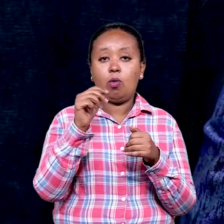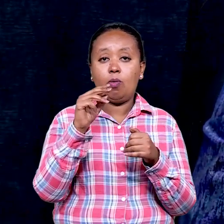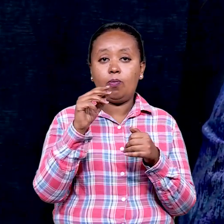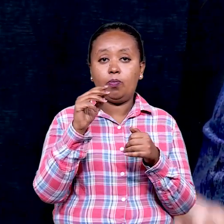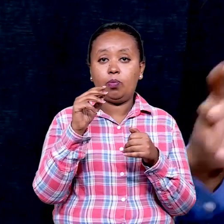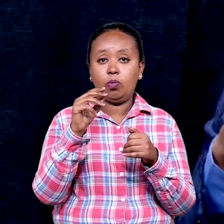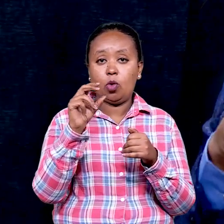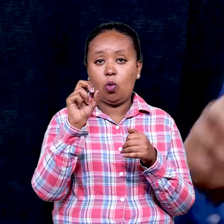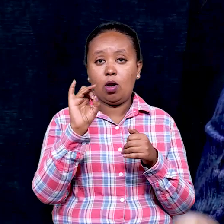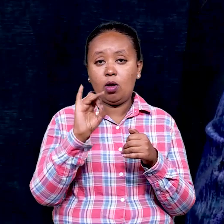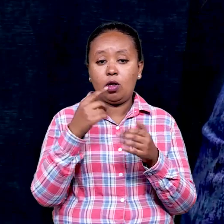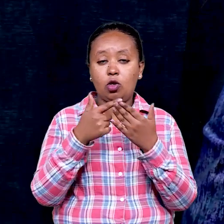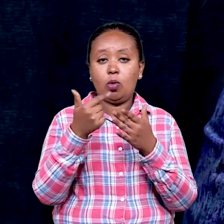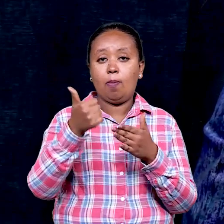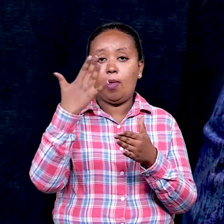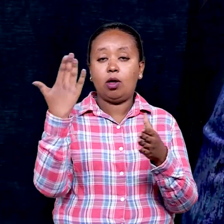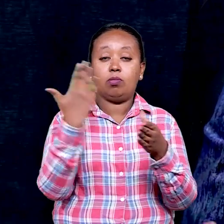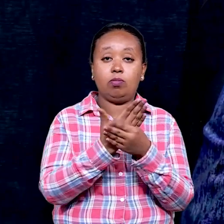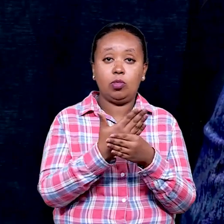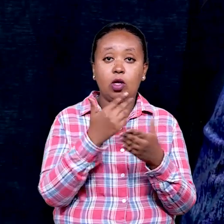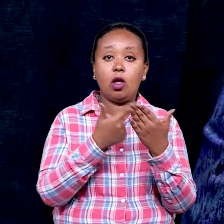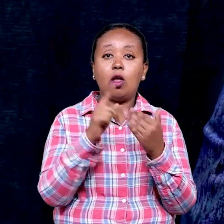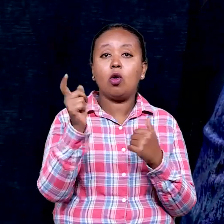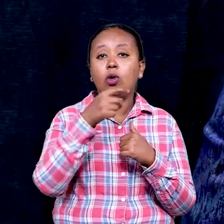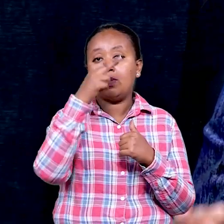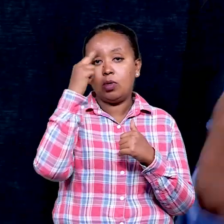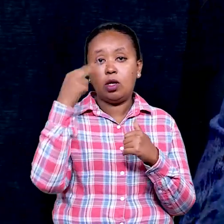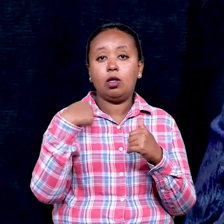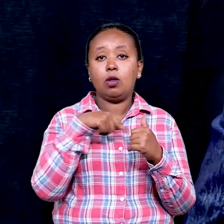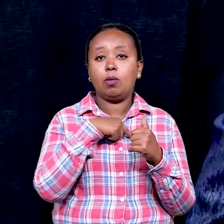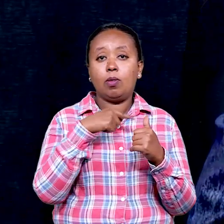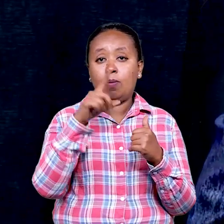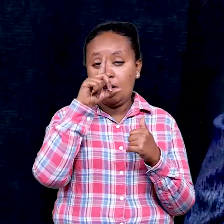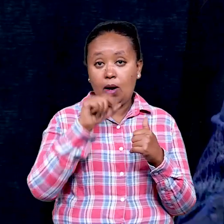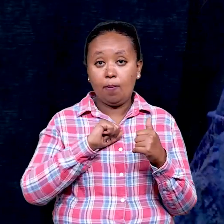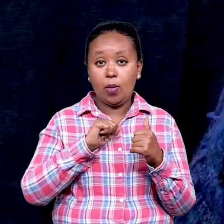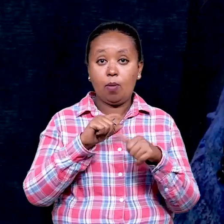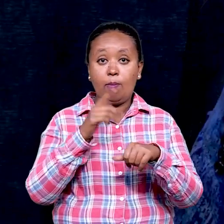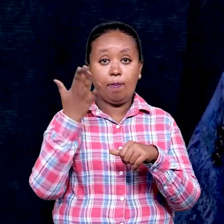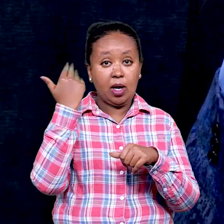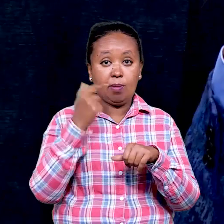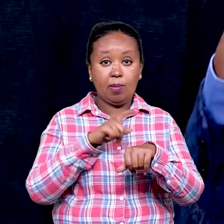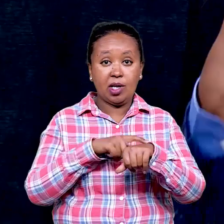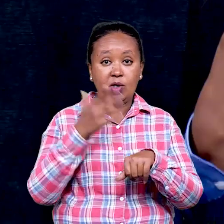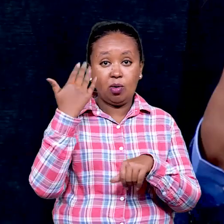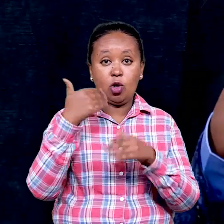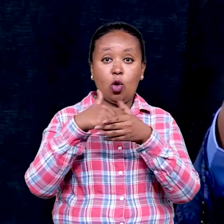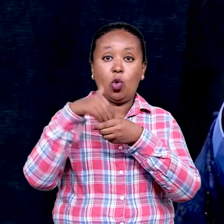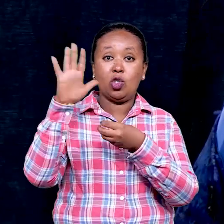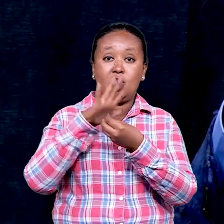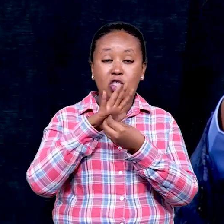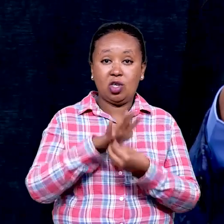የእነሱንም ባንክ አካውንት ጭምር አገደ። ያ የሆነበት ምክንያት እኛ የምናምነው በወቅቱ የነበረውን የውጭ